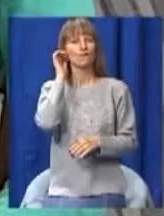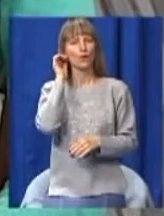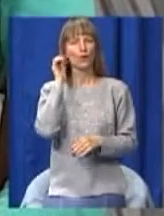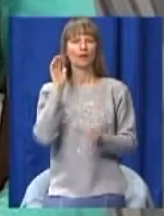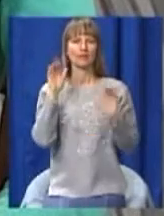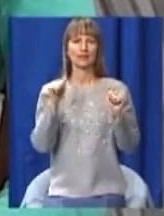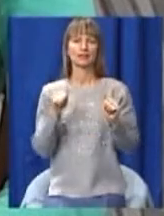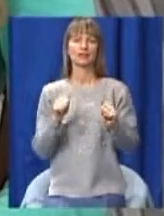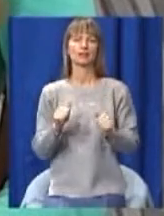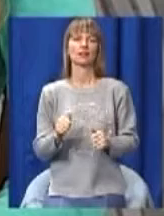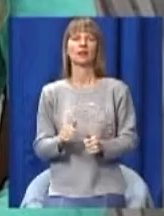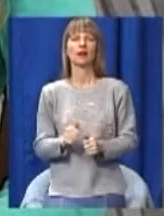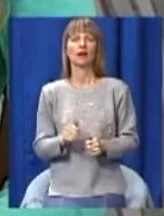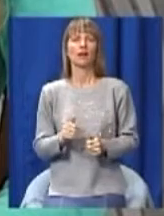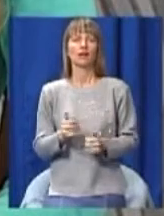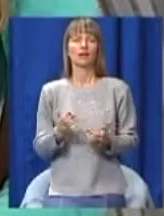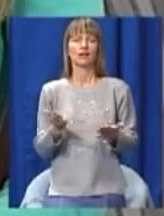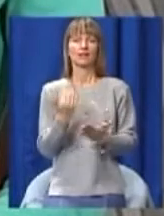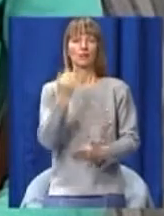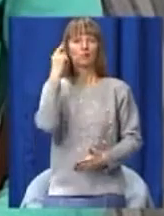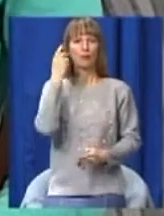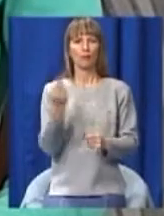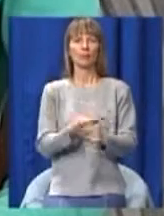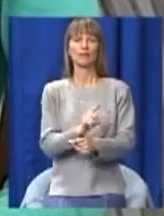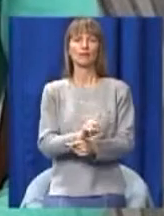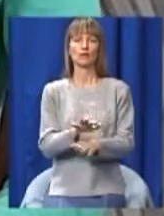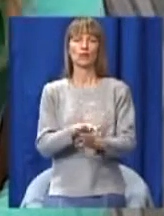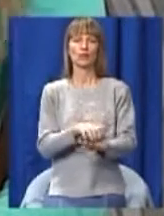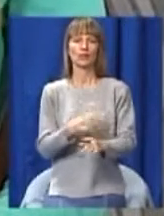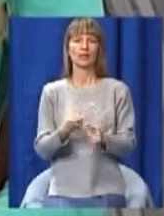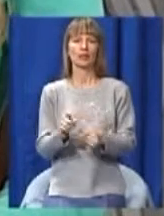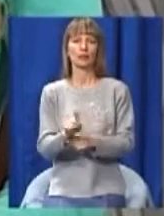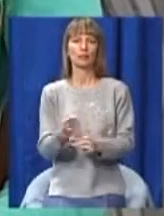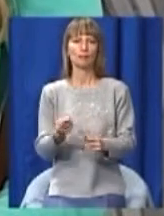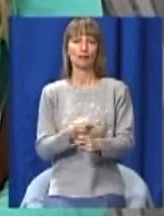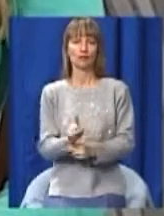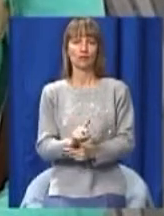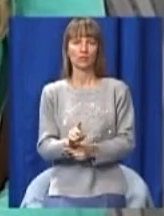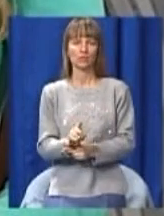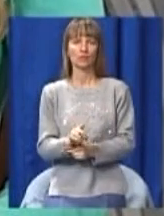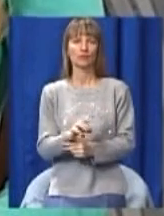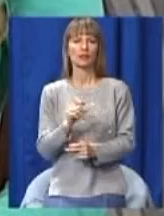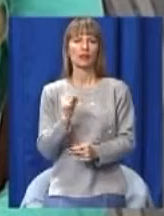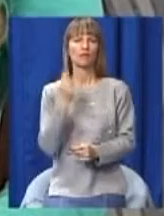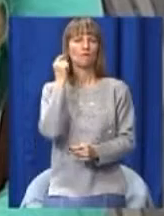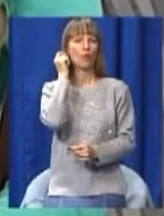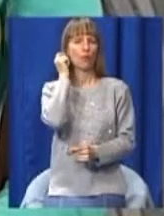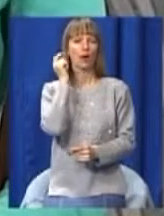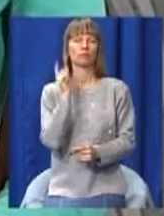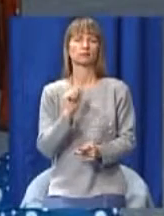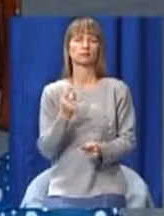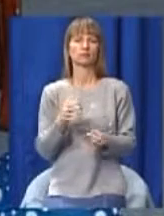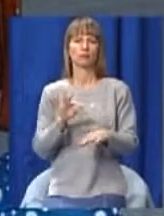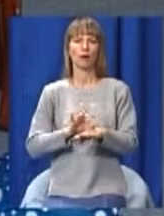і як, ну, тобто, як на твою думку, безхвості коти, ми говорили, це коти без хвостів, а з вухами, це